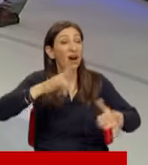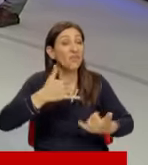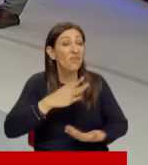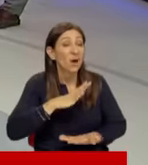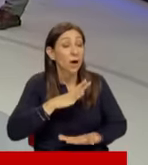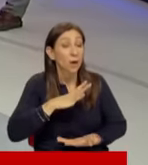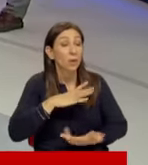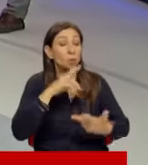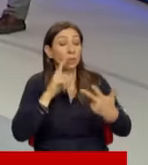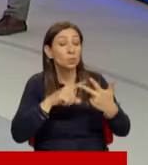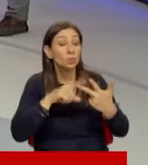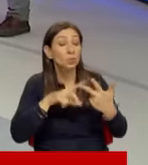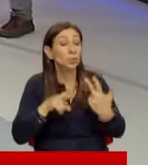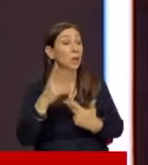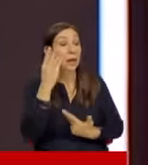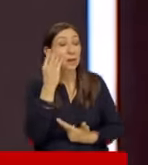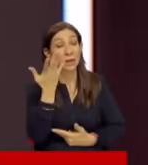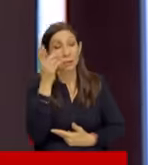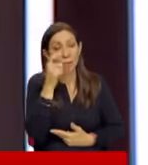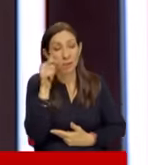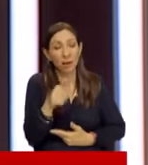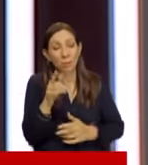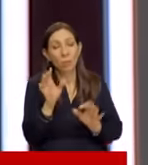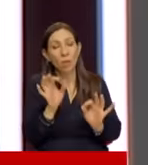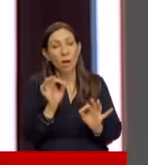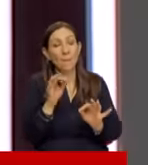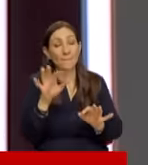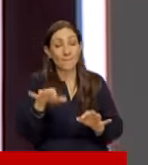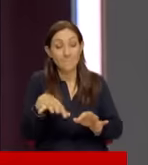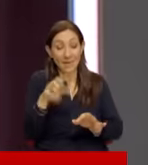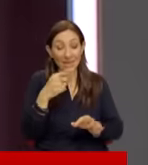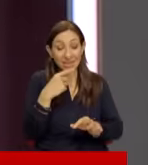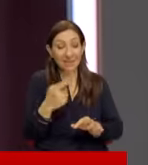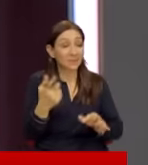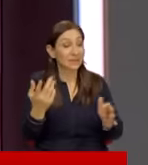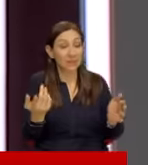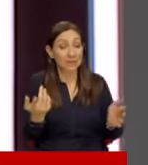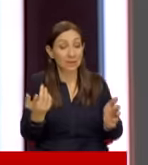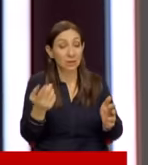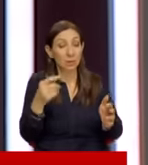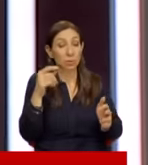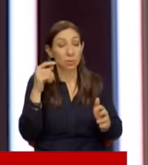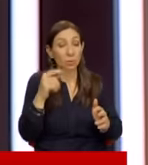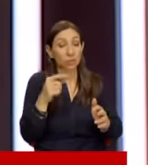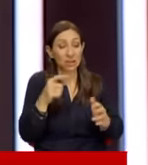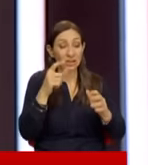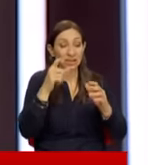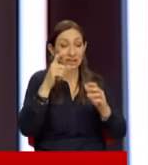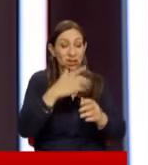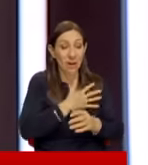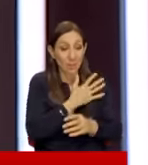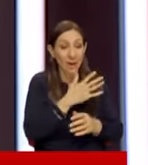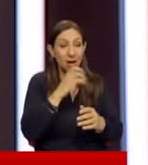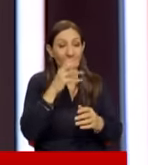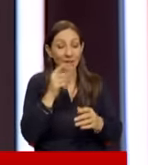Evet. Üçüncü yolun anlamı şu Türkiye'de artık bu haliyle. Merkez dediğiniz şey burada CHP, AKP arasında